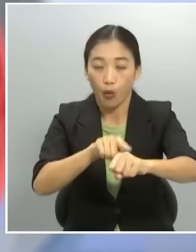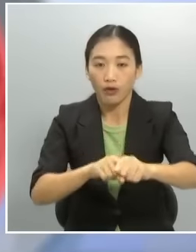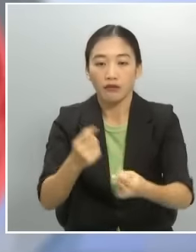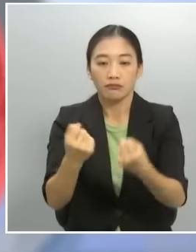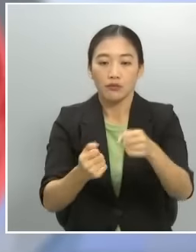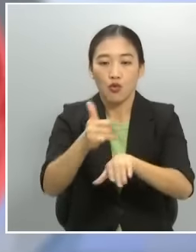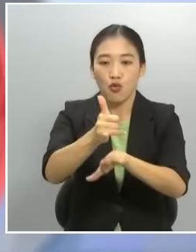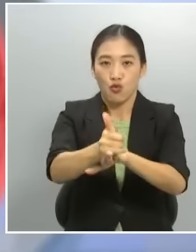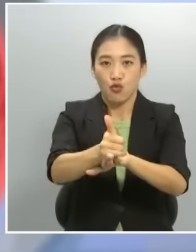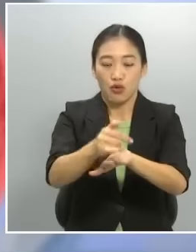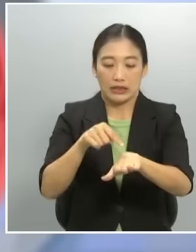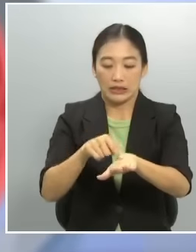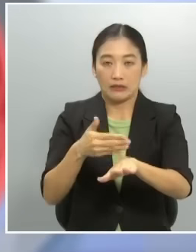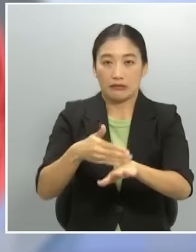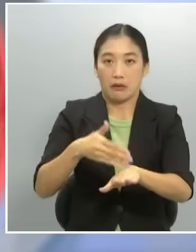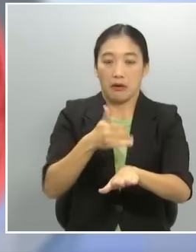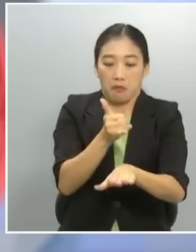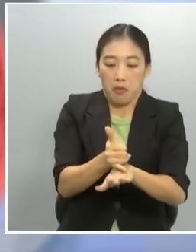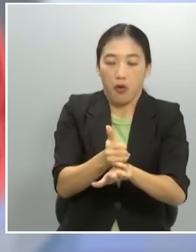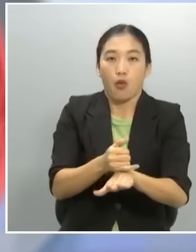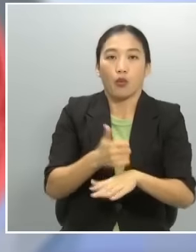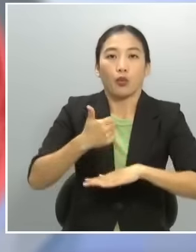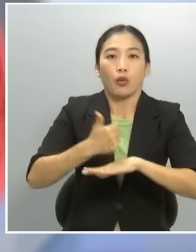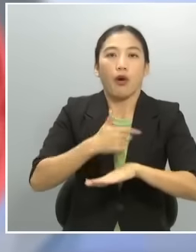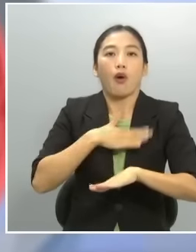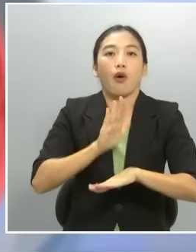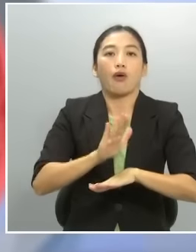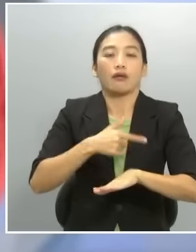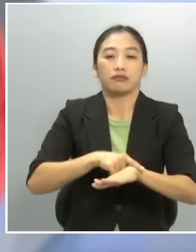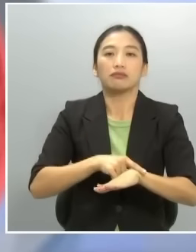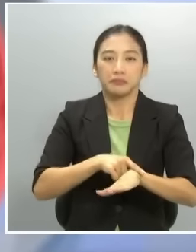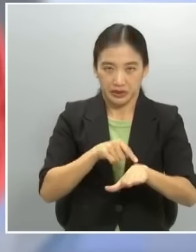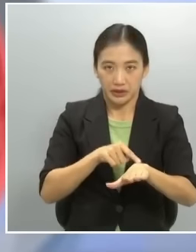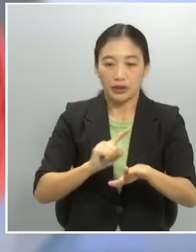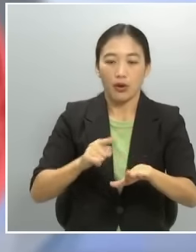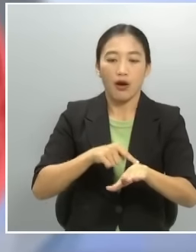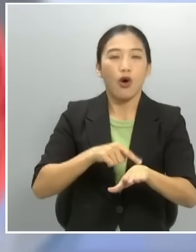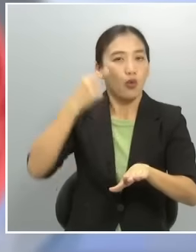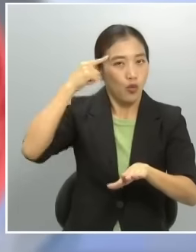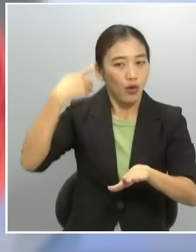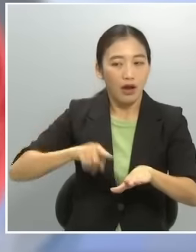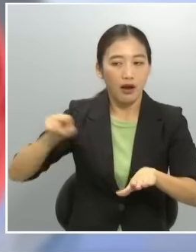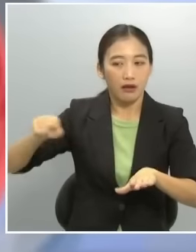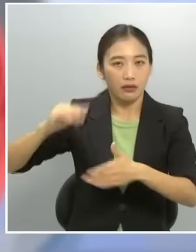คือนายรู้อยู่แล้วแหละว่าตำรวจจะจับใช่ไหมพนายน่าไปแจ้งความไว้แล้ว ค่ะ